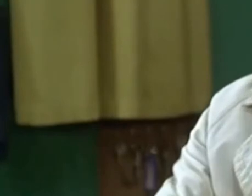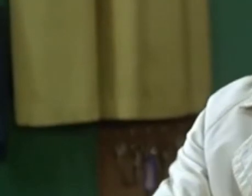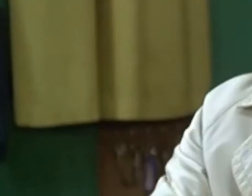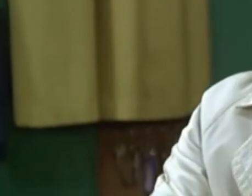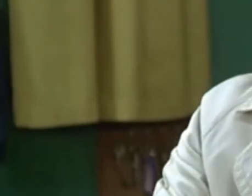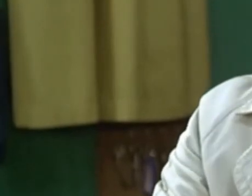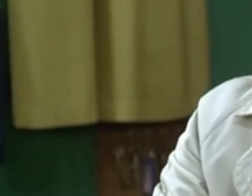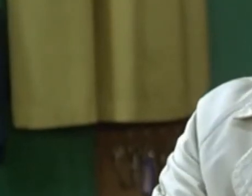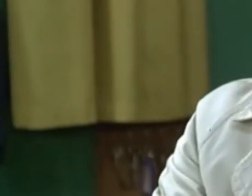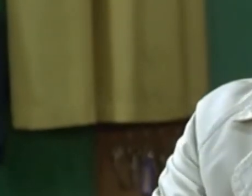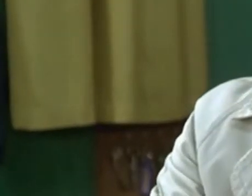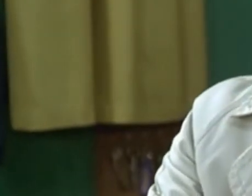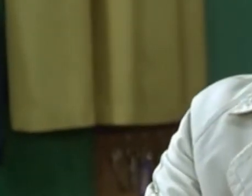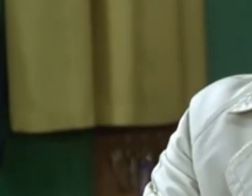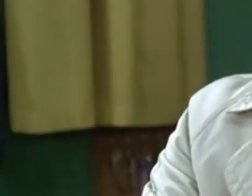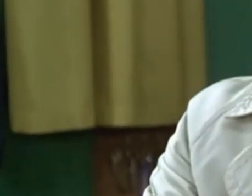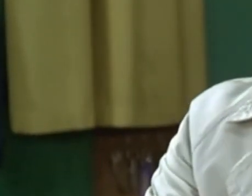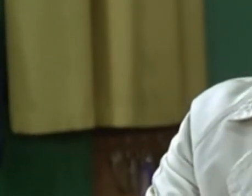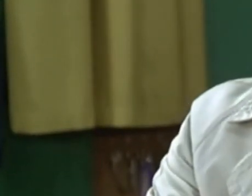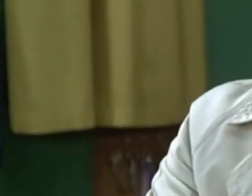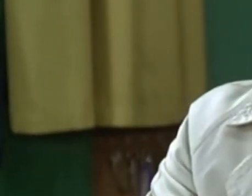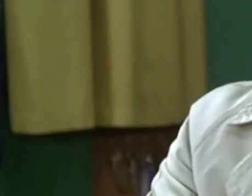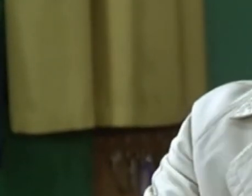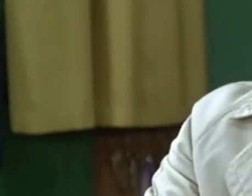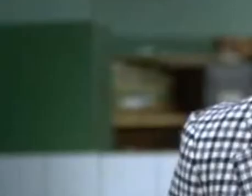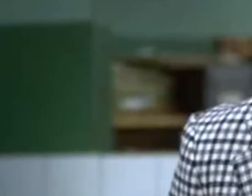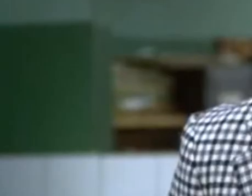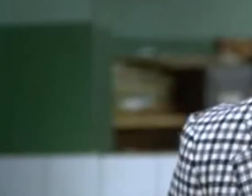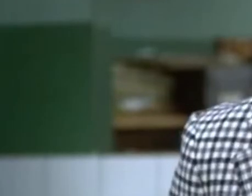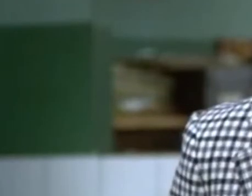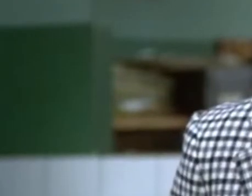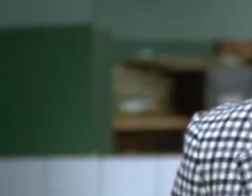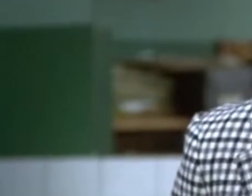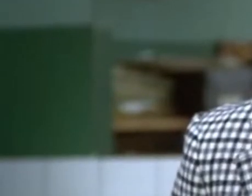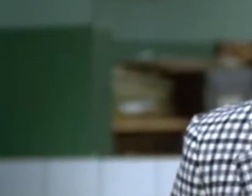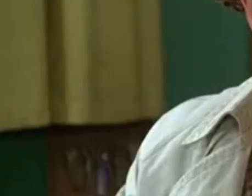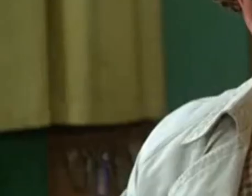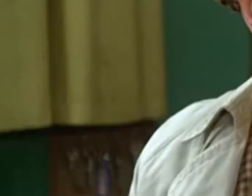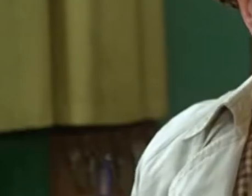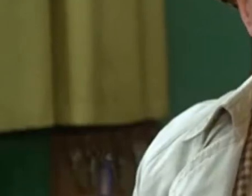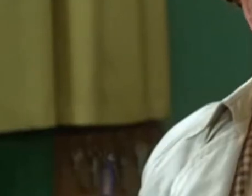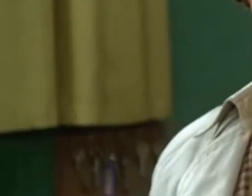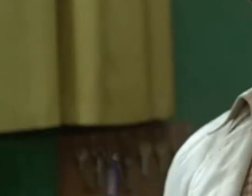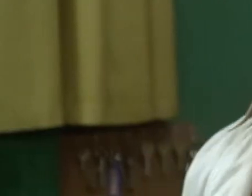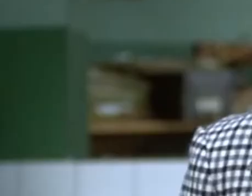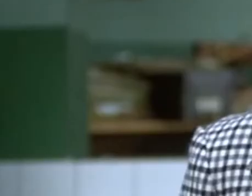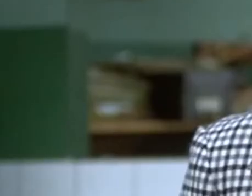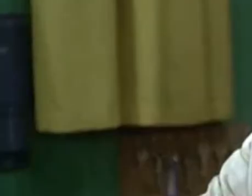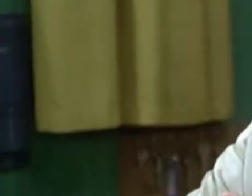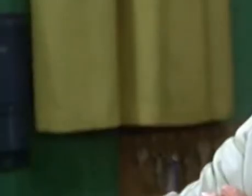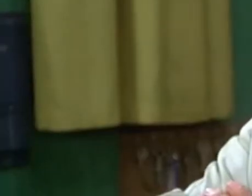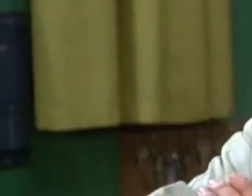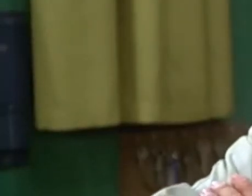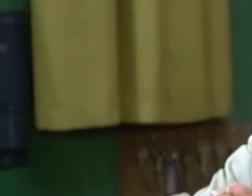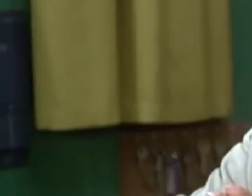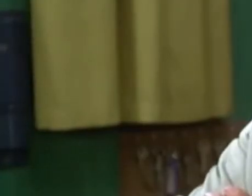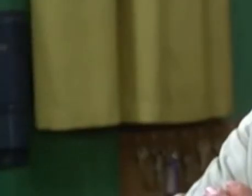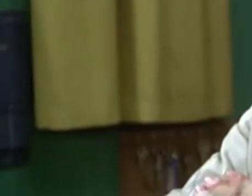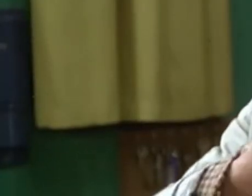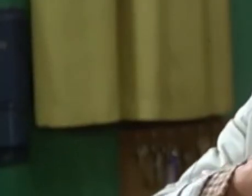I dybeste fortrolighed. Politikerne har givet op. Givet op? Ja. Jamen, kan de det?